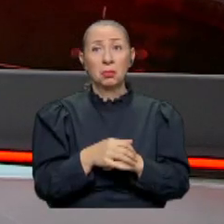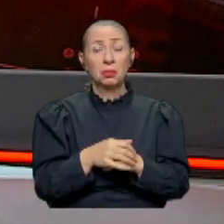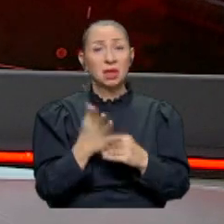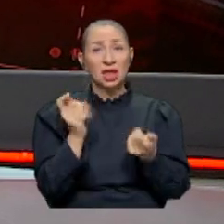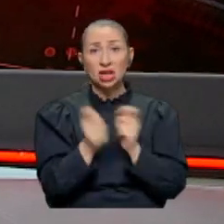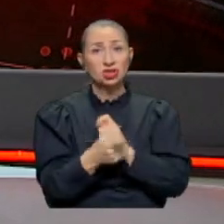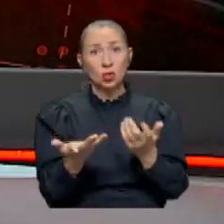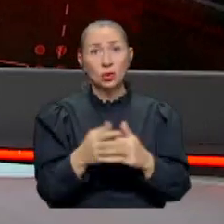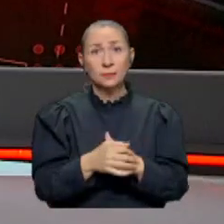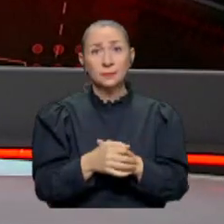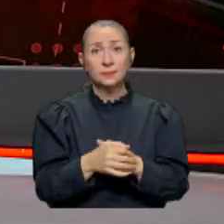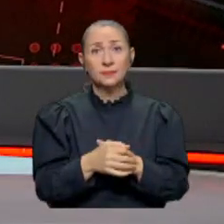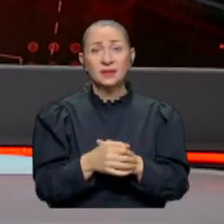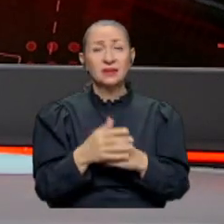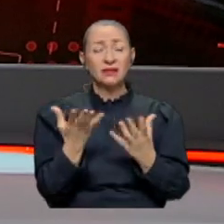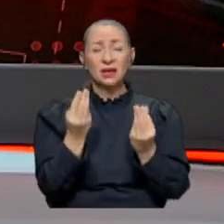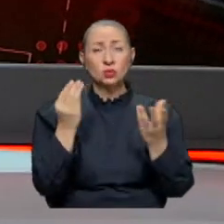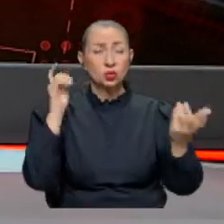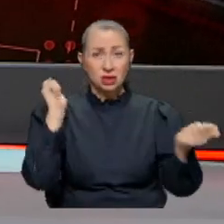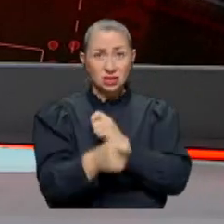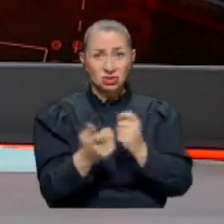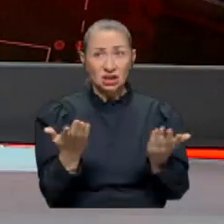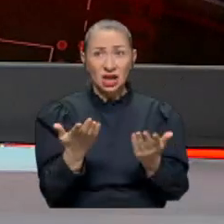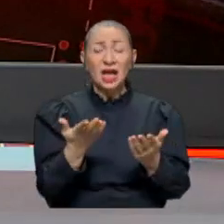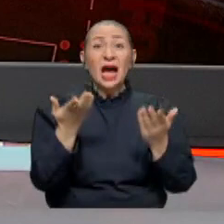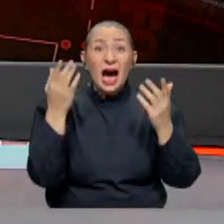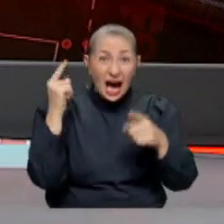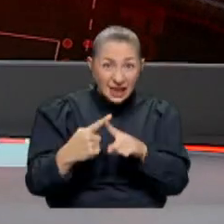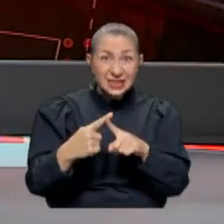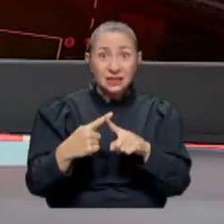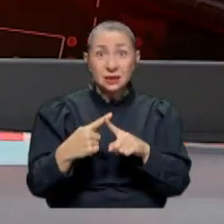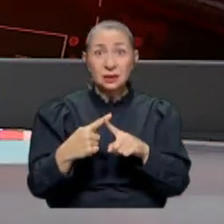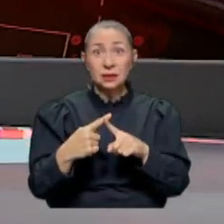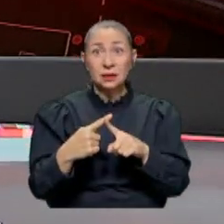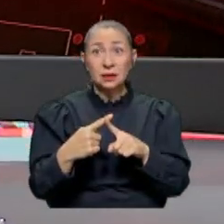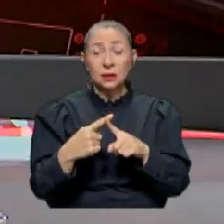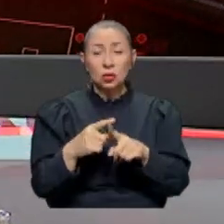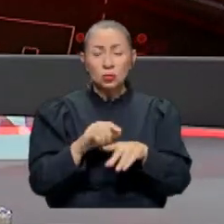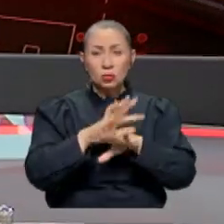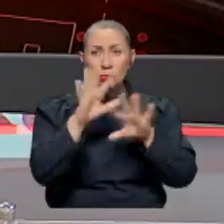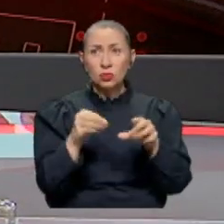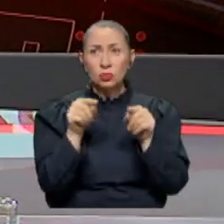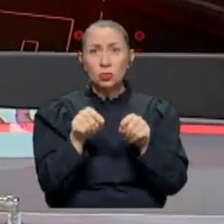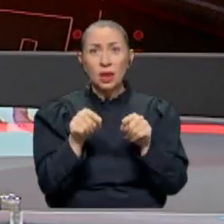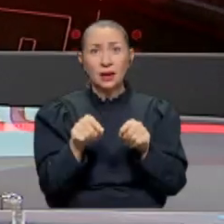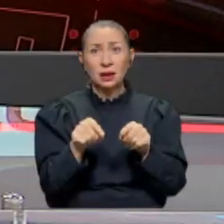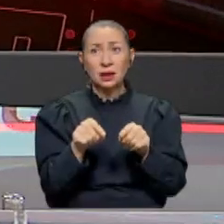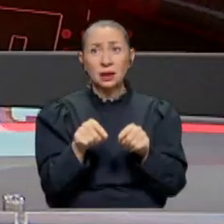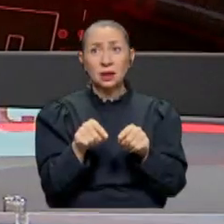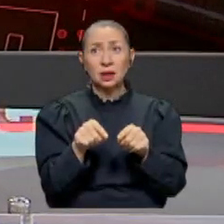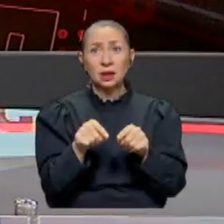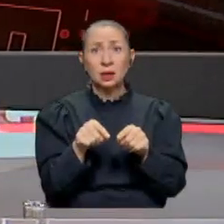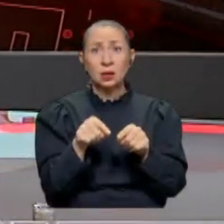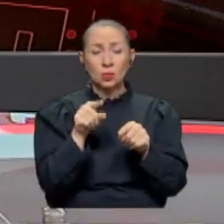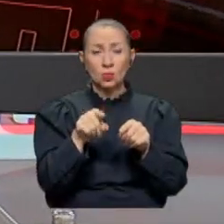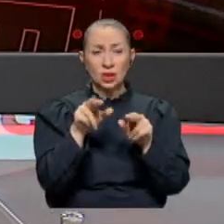Neyi değiştirecek? Ne kadar çok şeyi değiştirecek? Kaldı ki bütün bunlar,